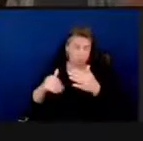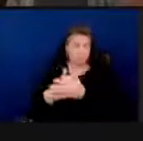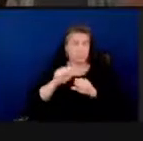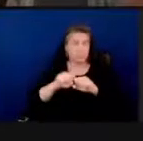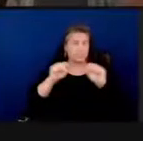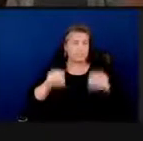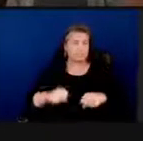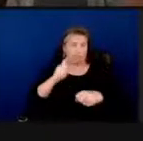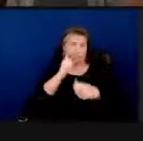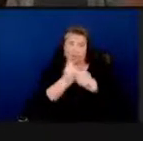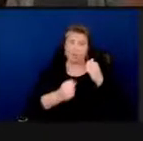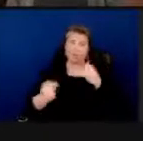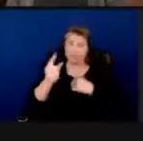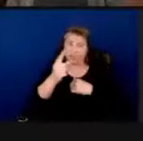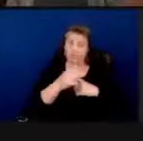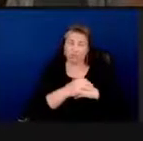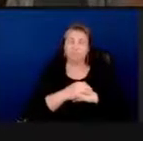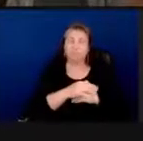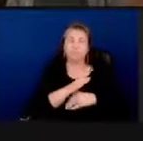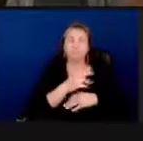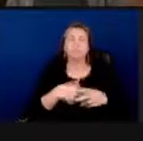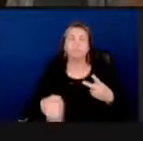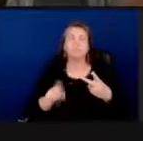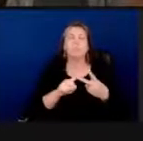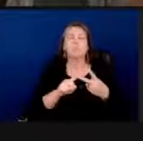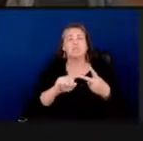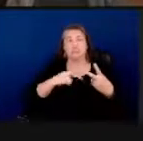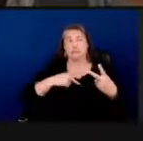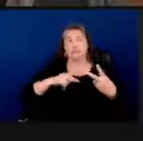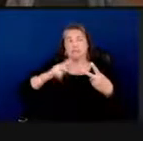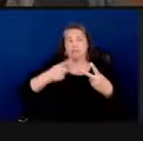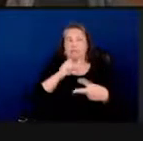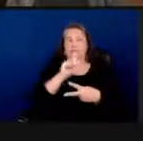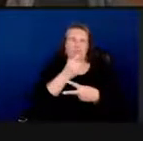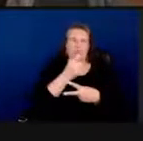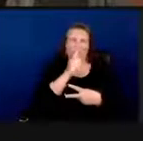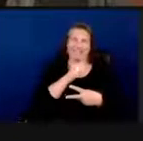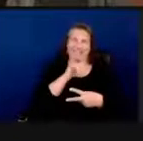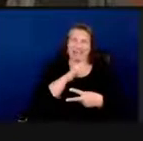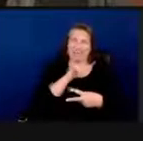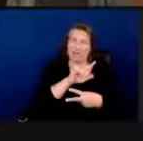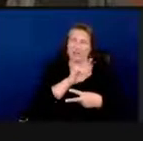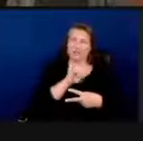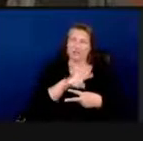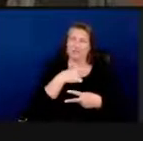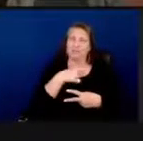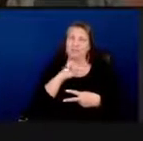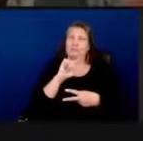ninaona kuwa ni jambo la muhimu hasa pale ambapo tunabadilisha mpango.